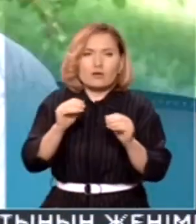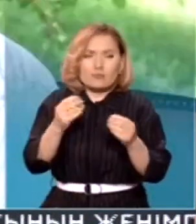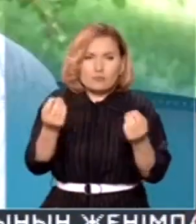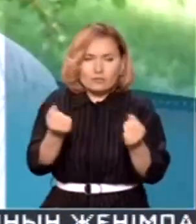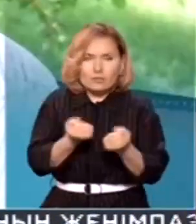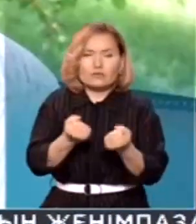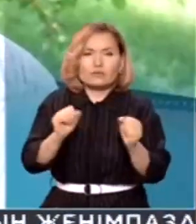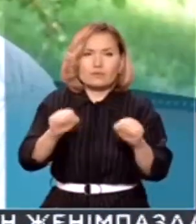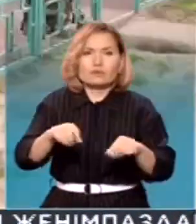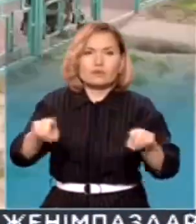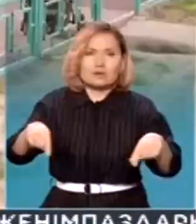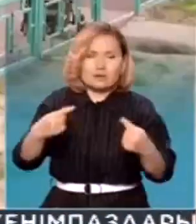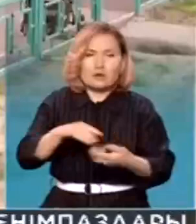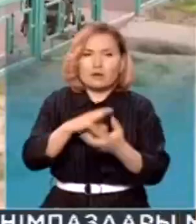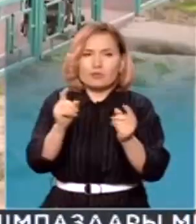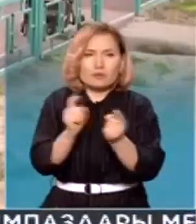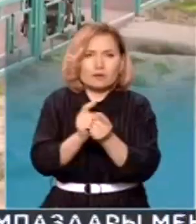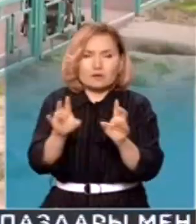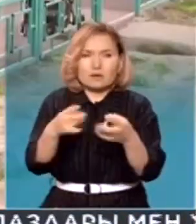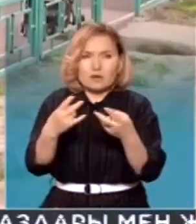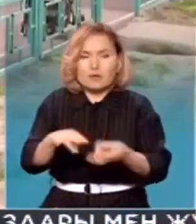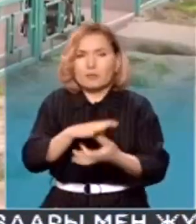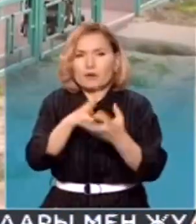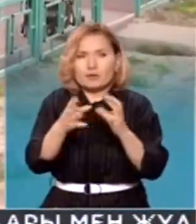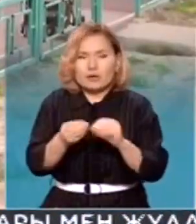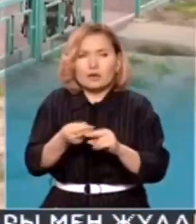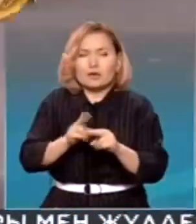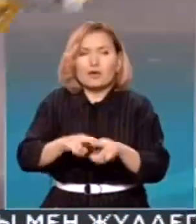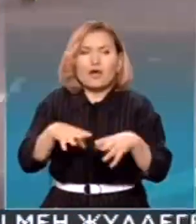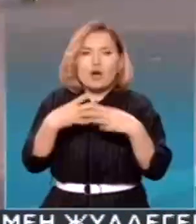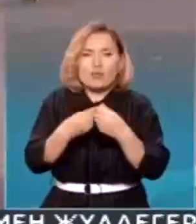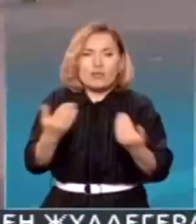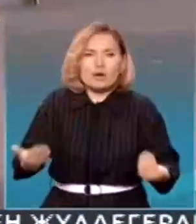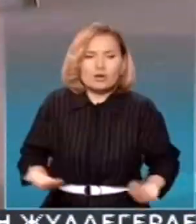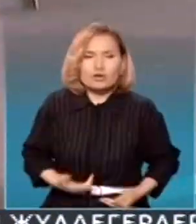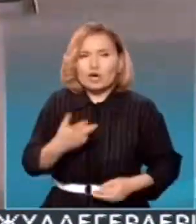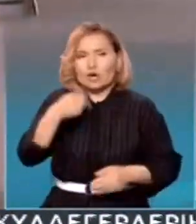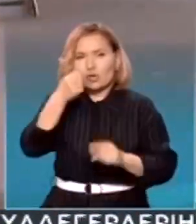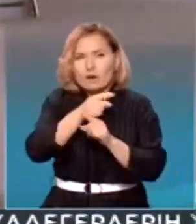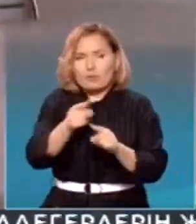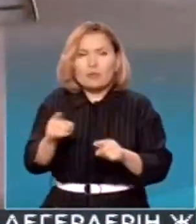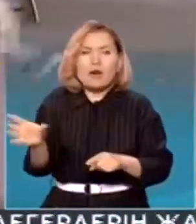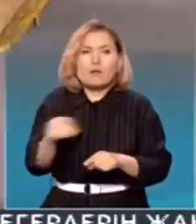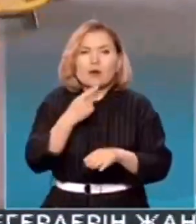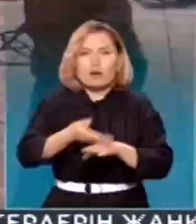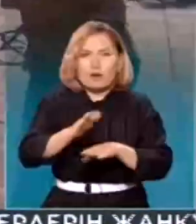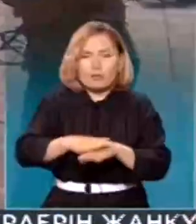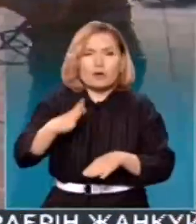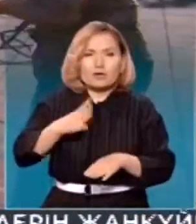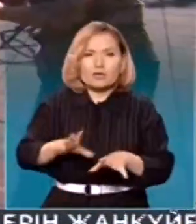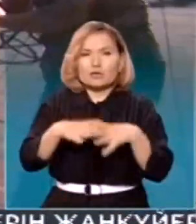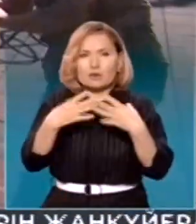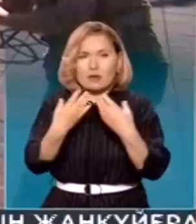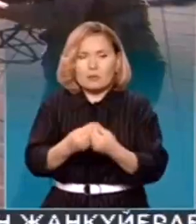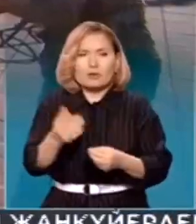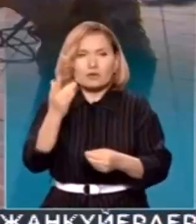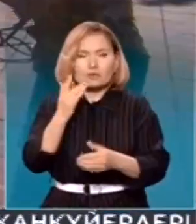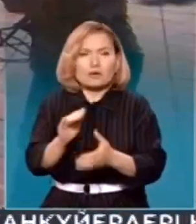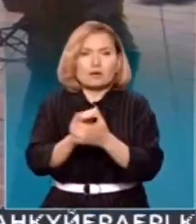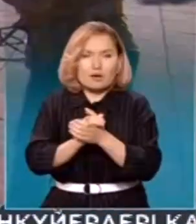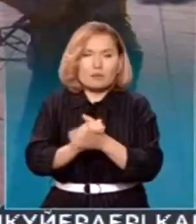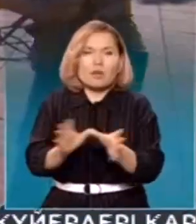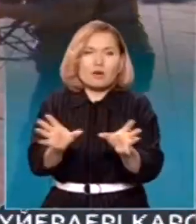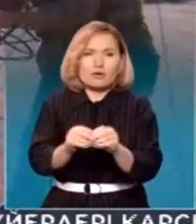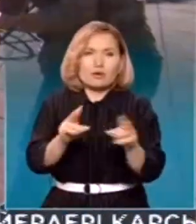Ол ұрысқанмен түкте шықпайды. Әлеуметтанушылар отбасылық өмірдің алғашқы 3 жылдығындағы барлық қиындыққа төтеп берген жанұялар көп жағдайда